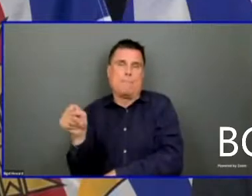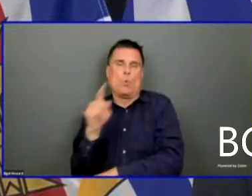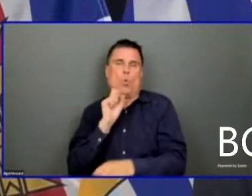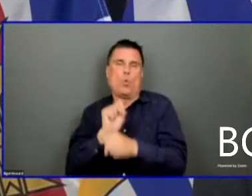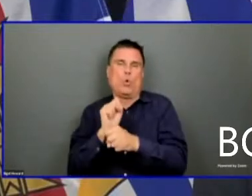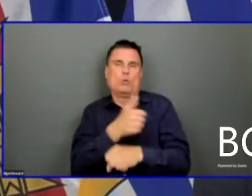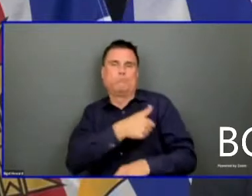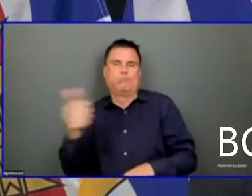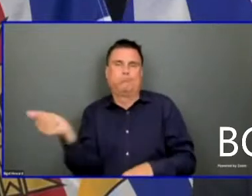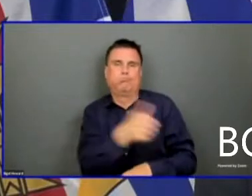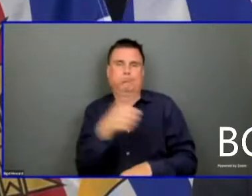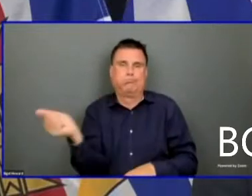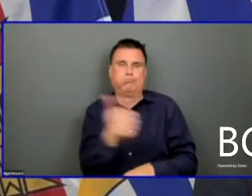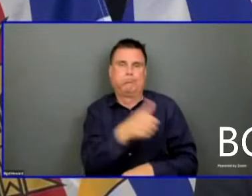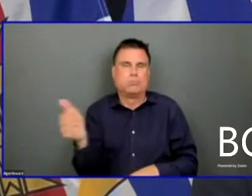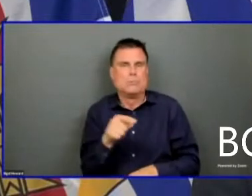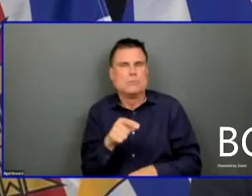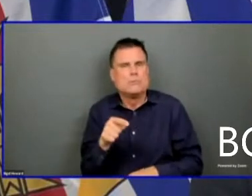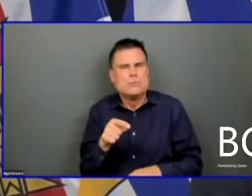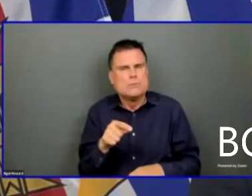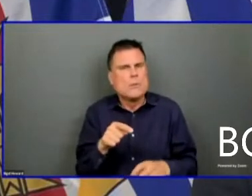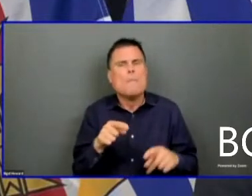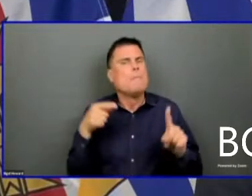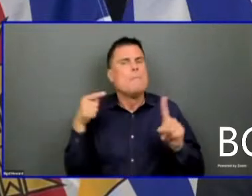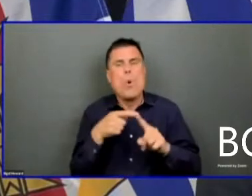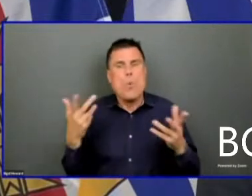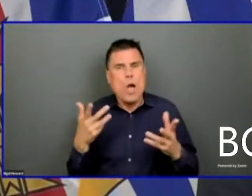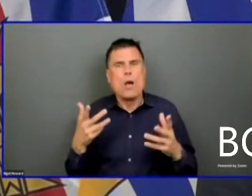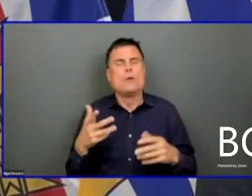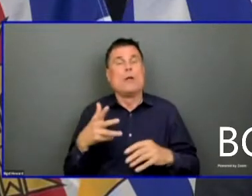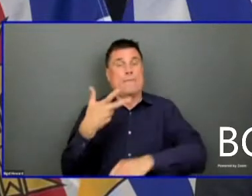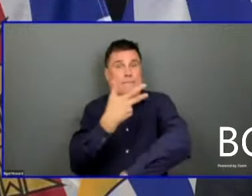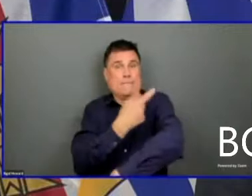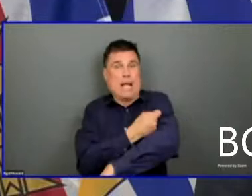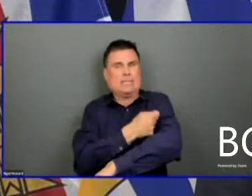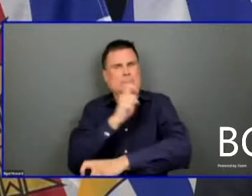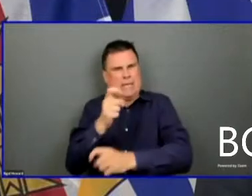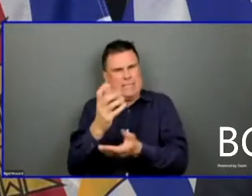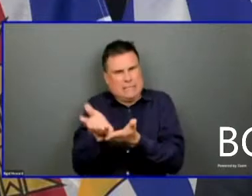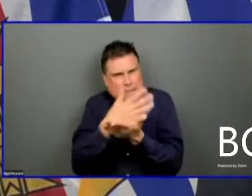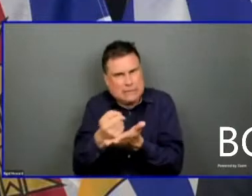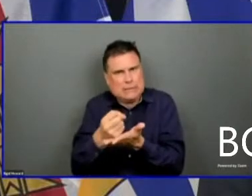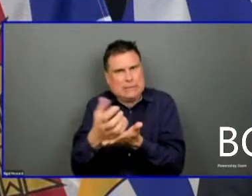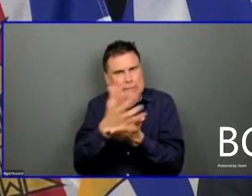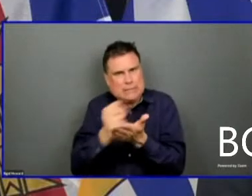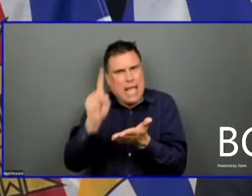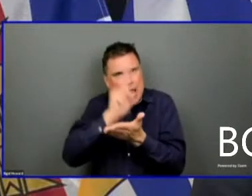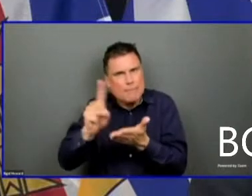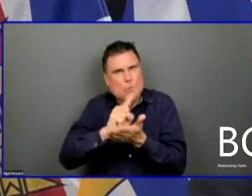都要到温哥华来上班所以我们的诊所施打点都要